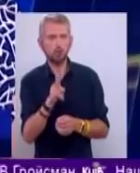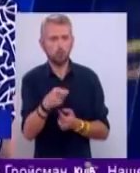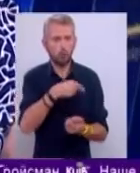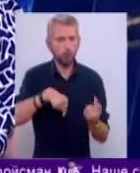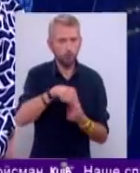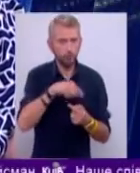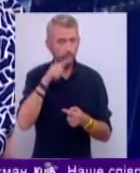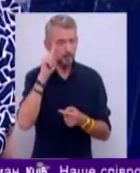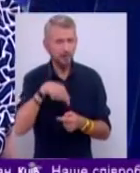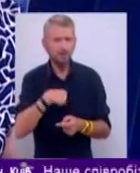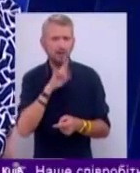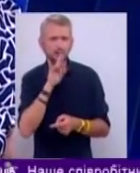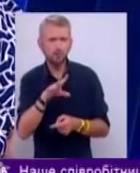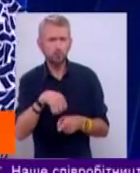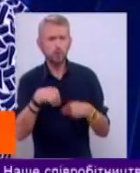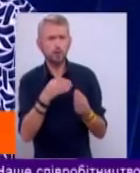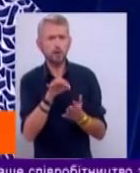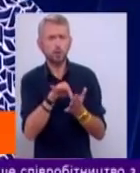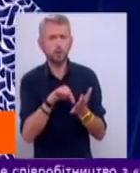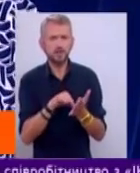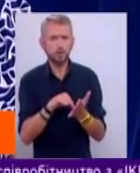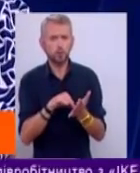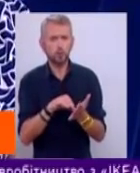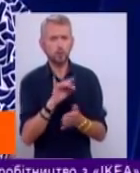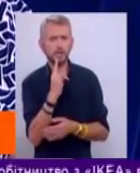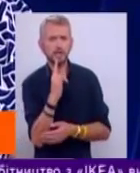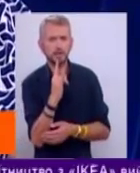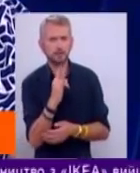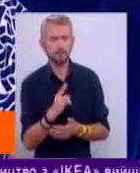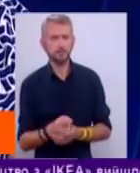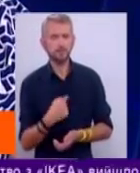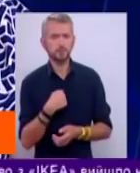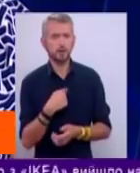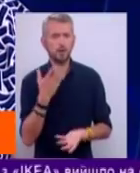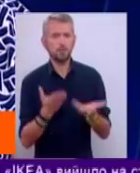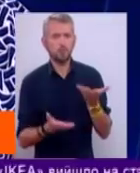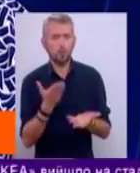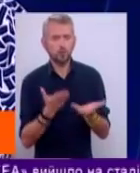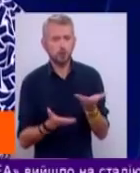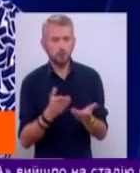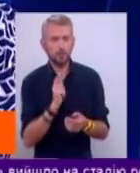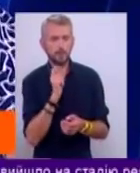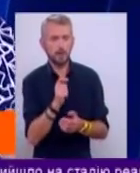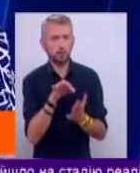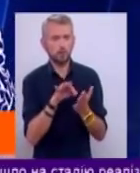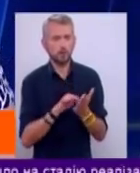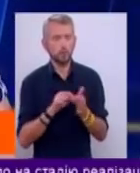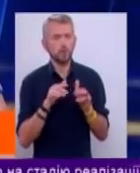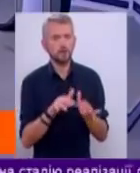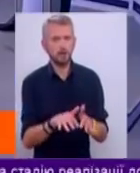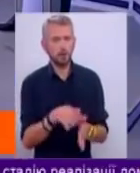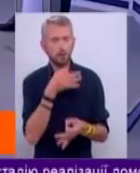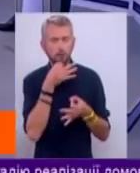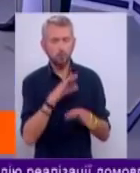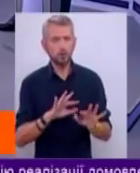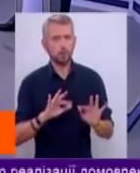оточують. Ви знаєте, я не буду зараз давати оцінку дитині. Я, можливо, в деякій мірі дам оцінку діям. В